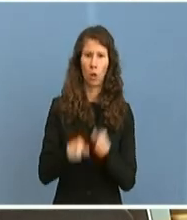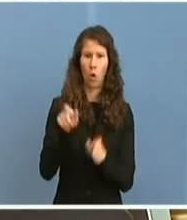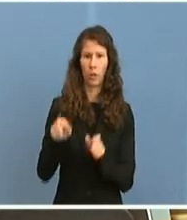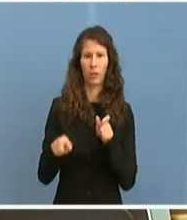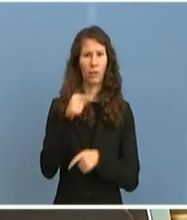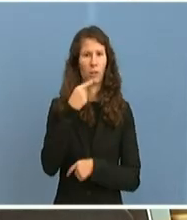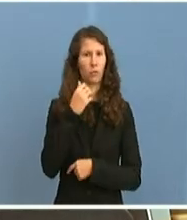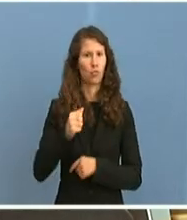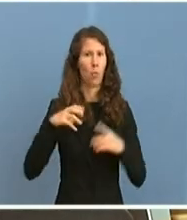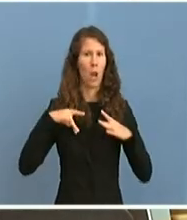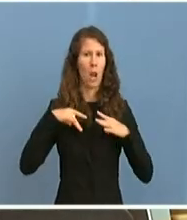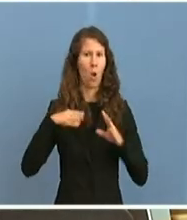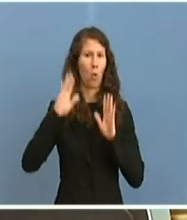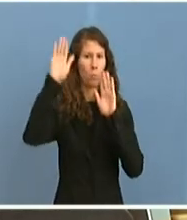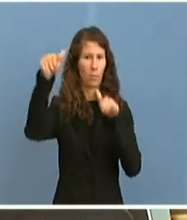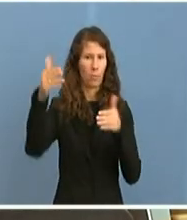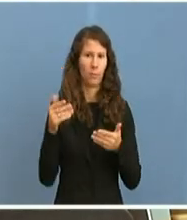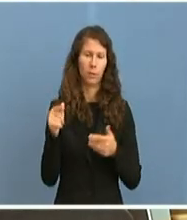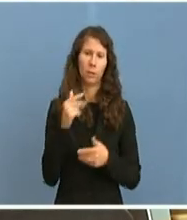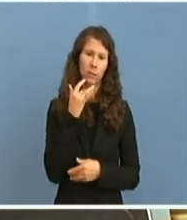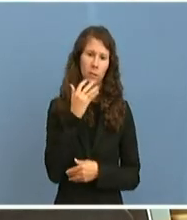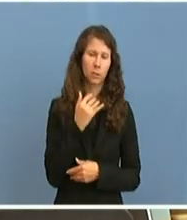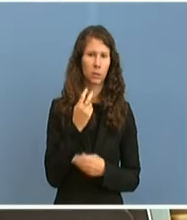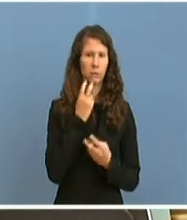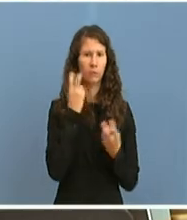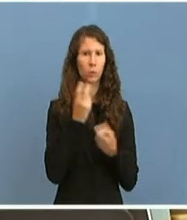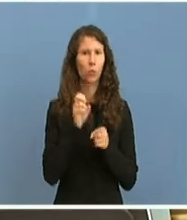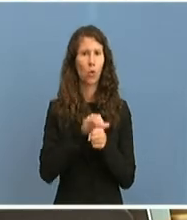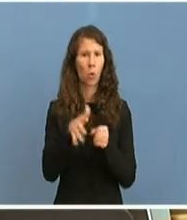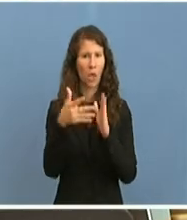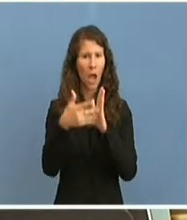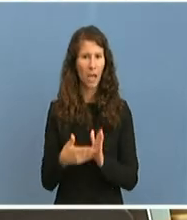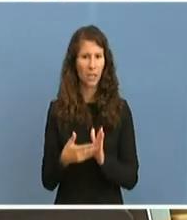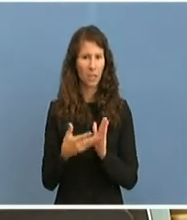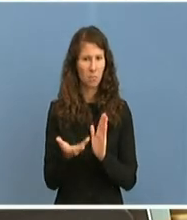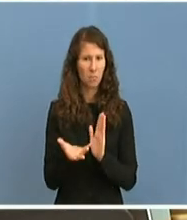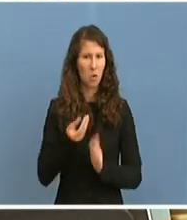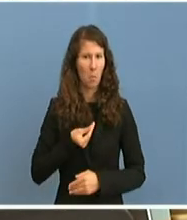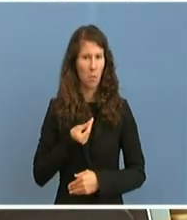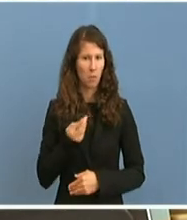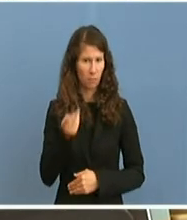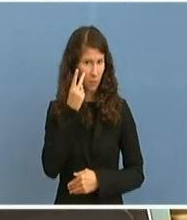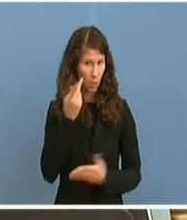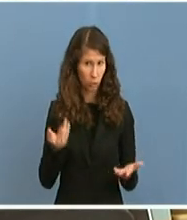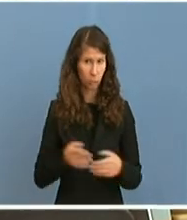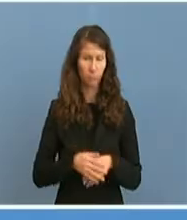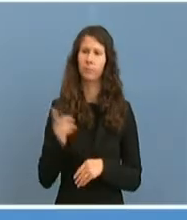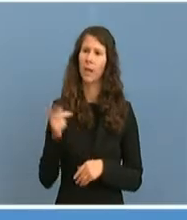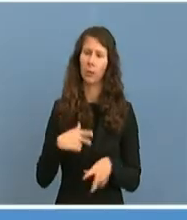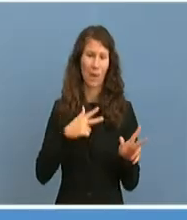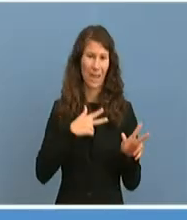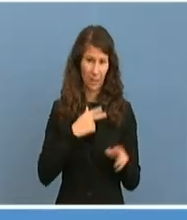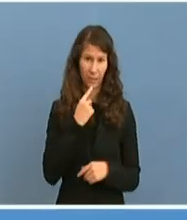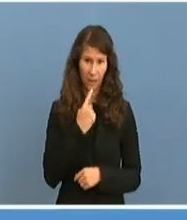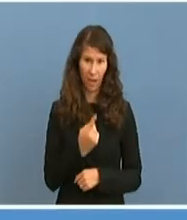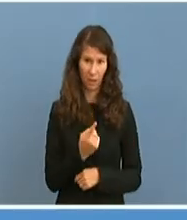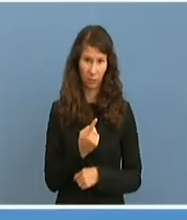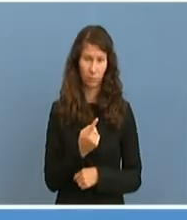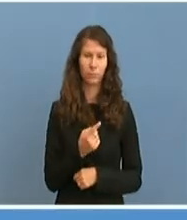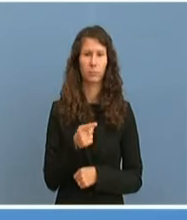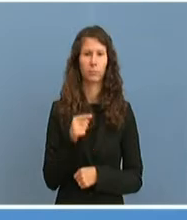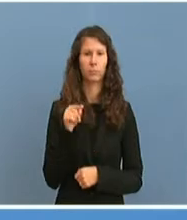fahren wollen, verzweifelt versuchen, Corona-Tests zu bekommen? Ja. Ich muss ganz ehrlich gestehen, dass ich